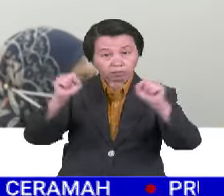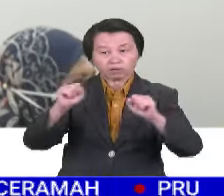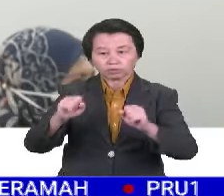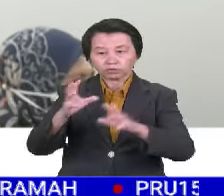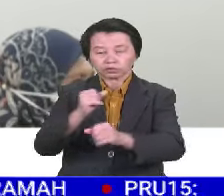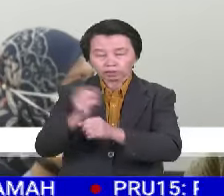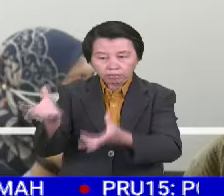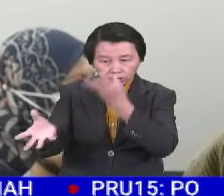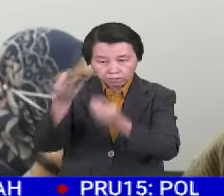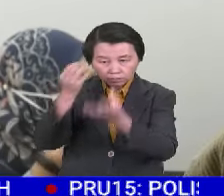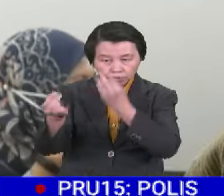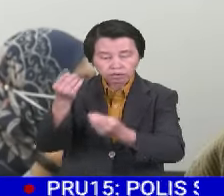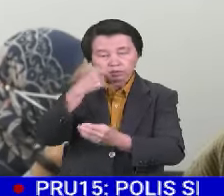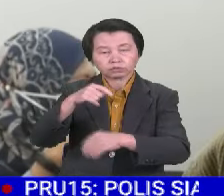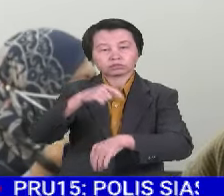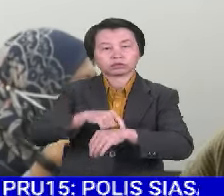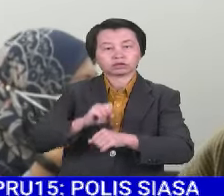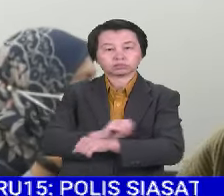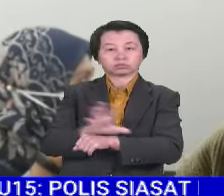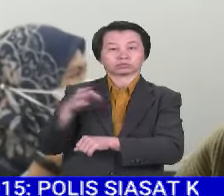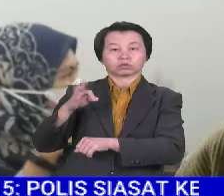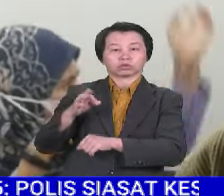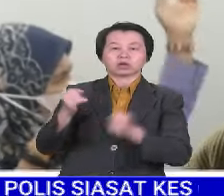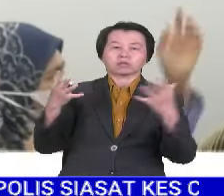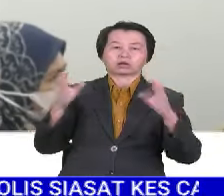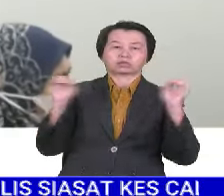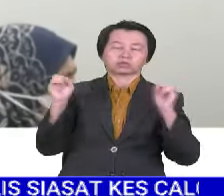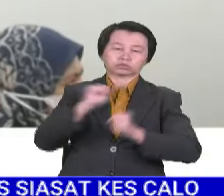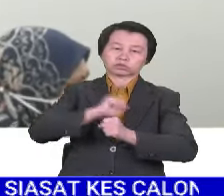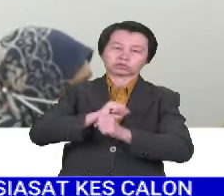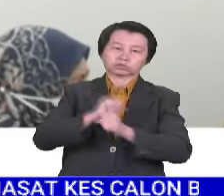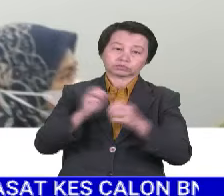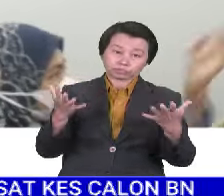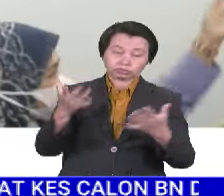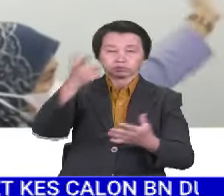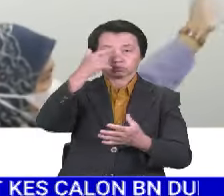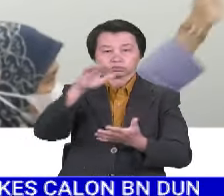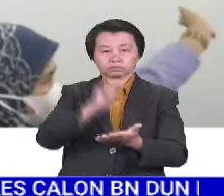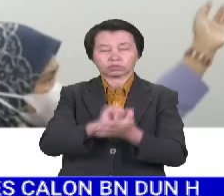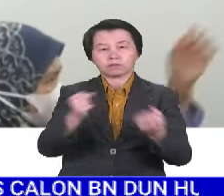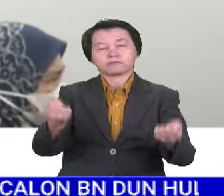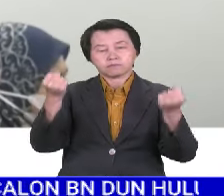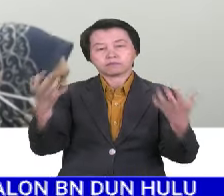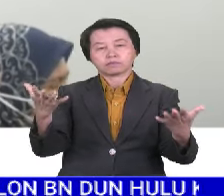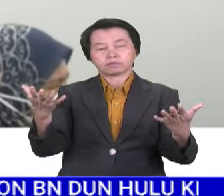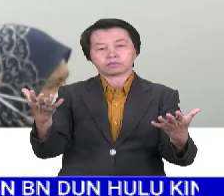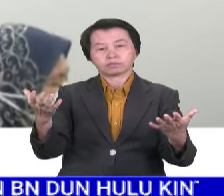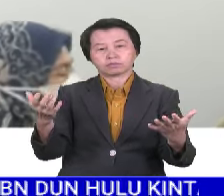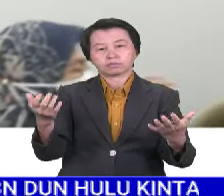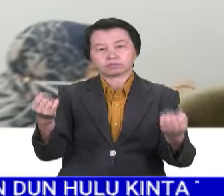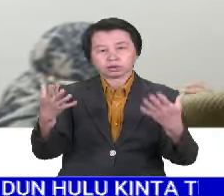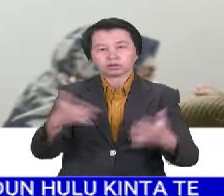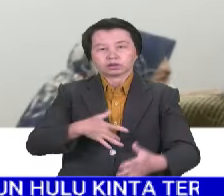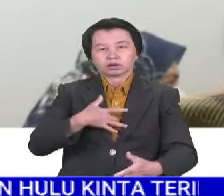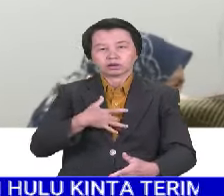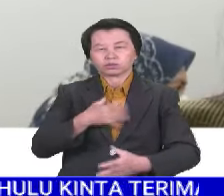banyak informasi sebab waktu COVID ramai yang tak dapat kerja dan sebab tu ramai